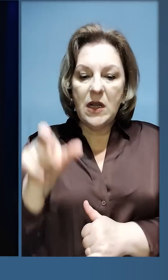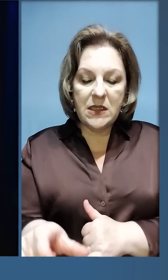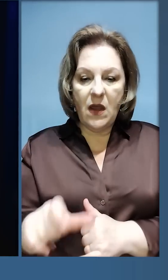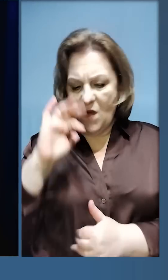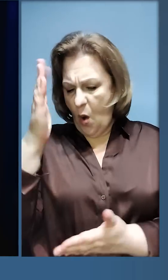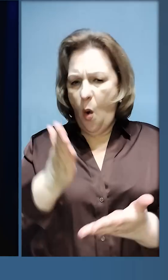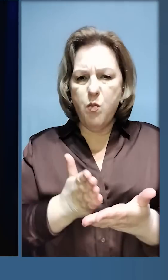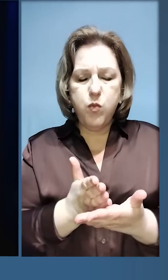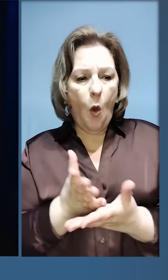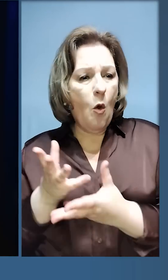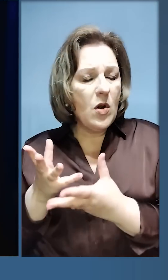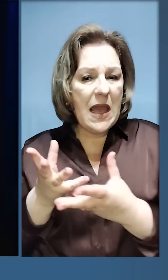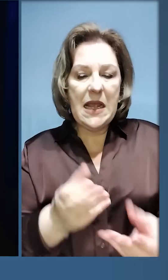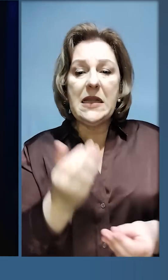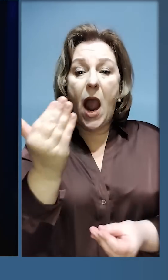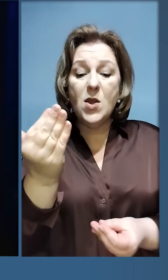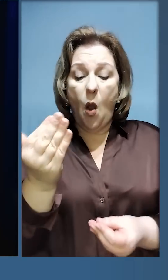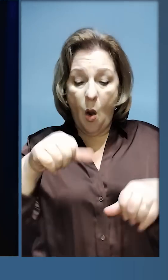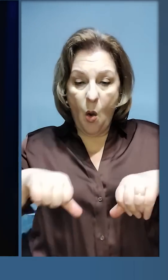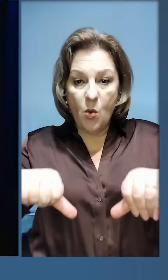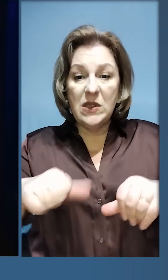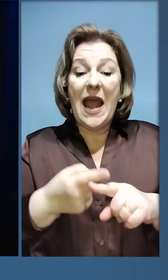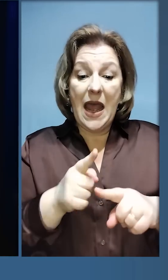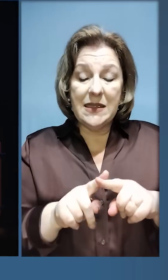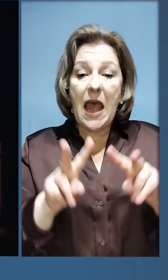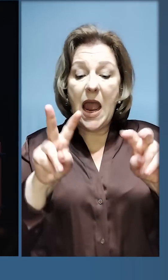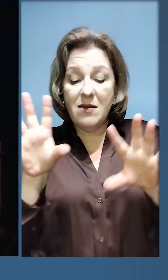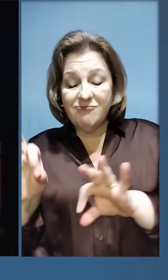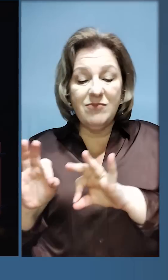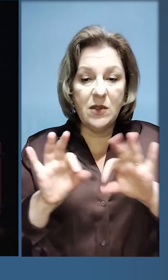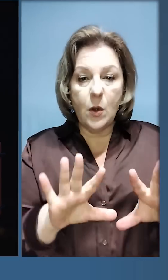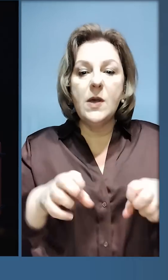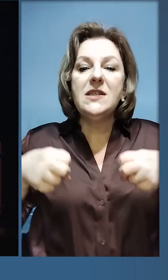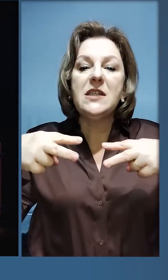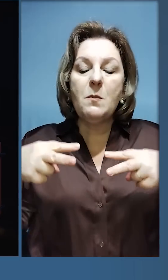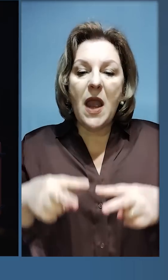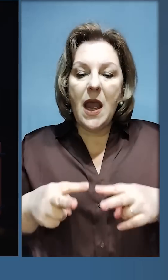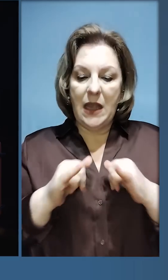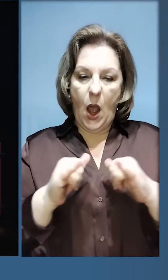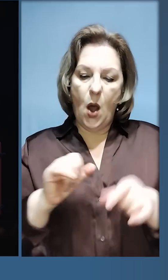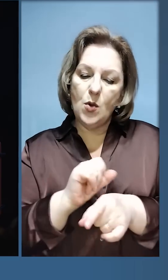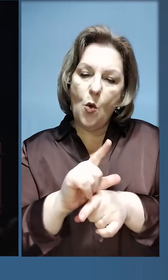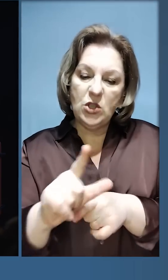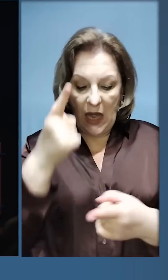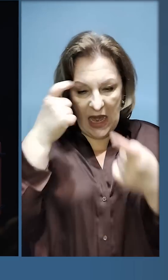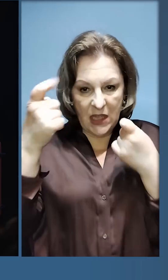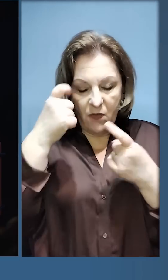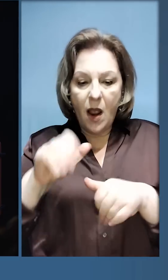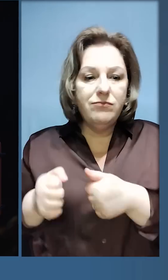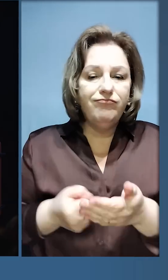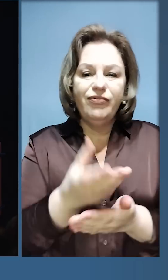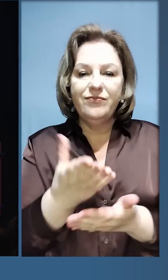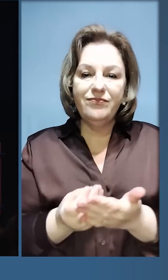президента, політика його оточення, вони ці наративи спеціально розвивають